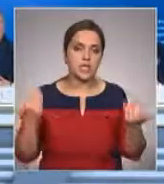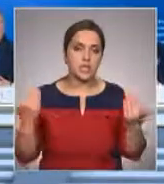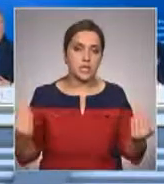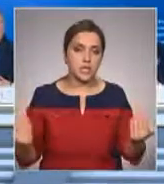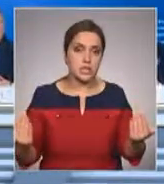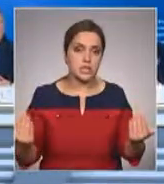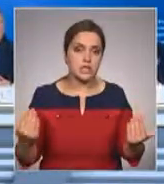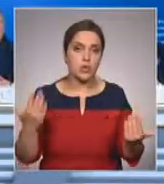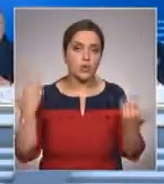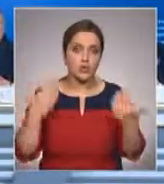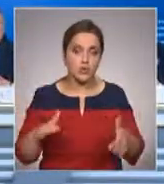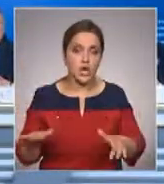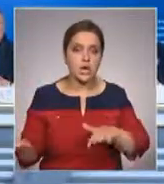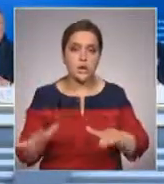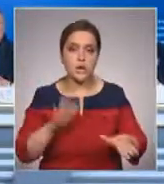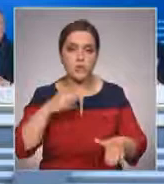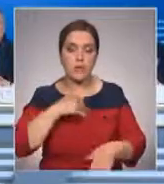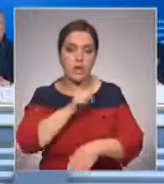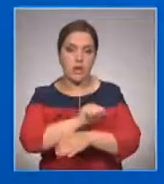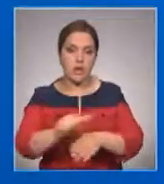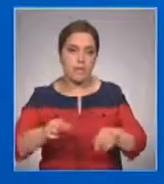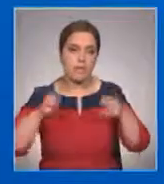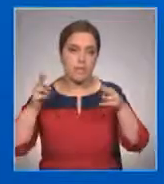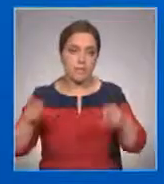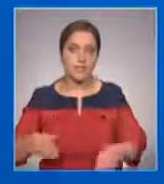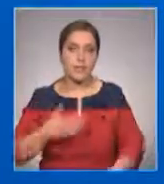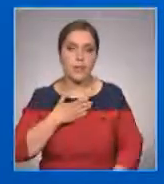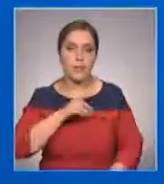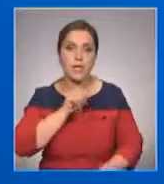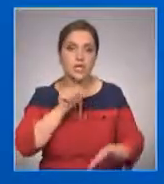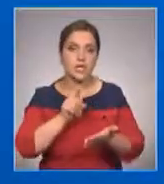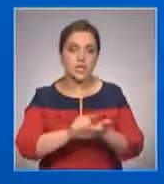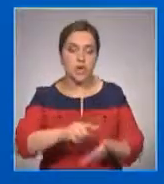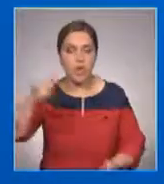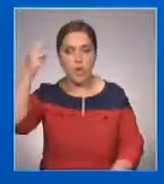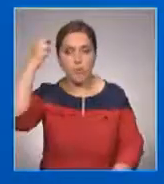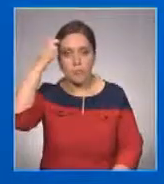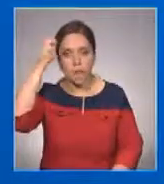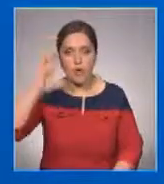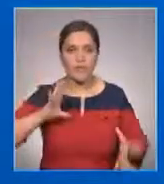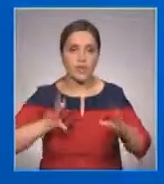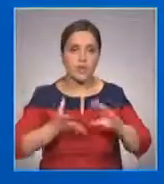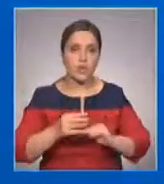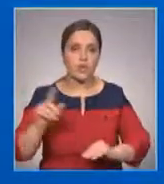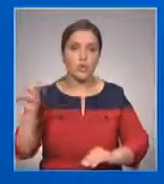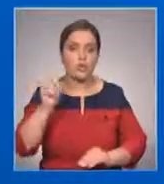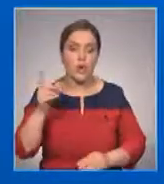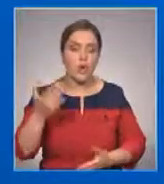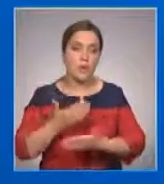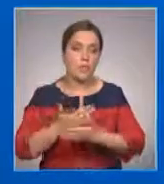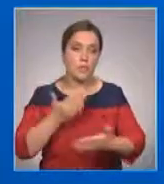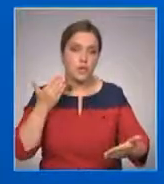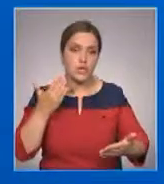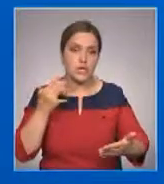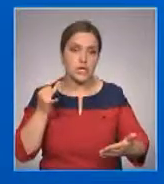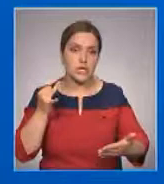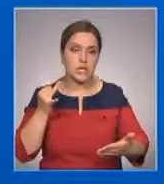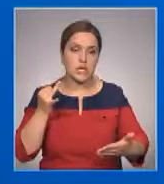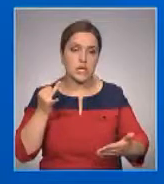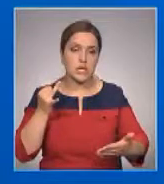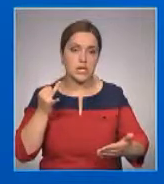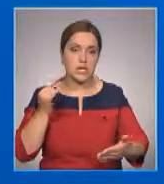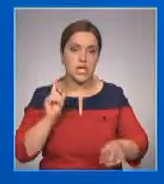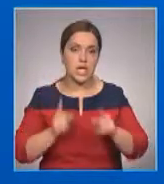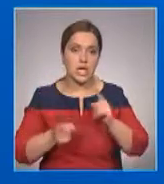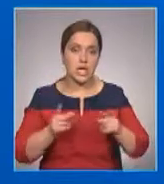и мы будем выезжать за границу. Мы должны помнить все то, что прошлое и настоящее, и будущее. Для этого